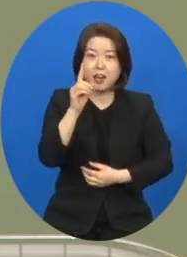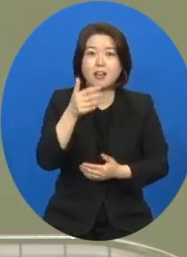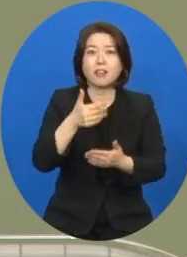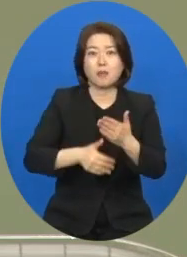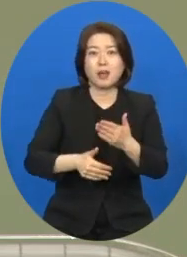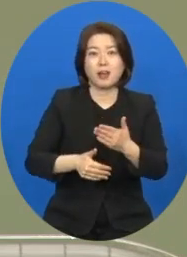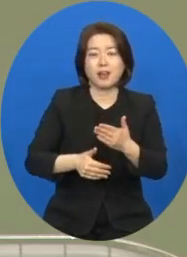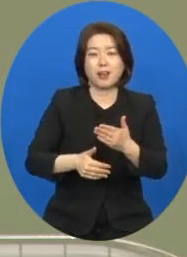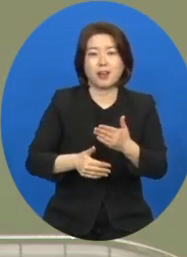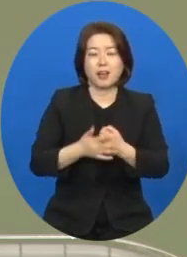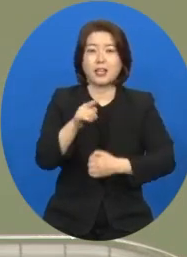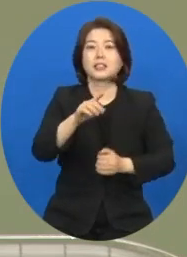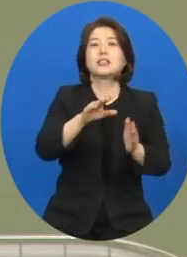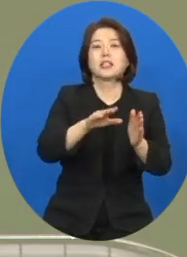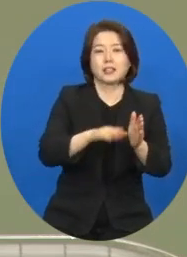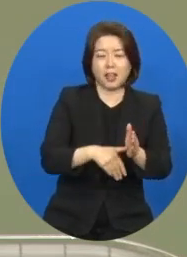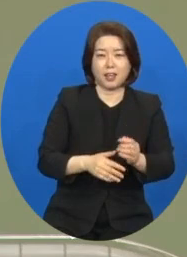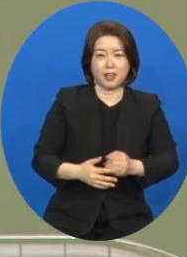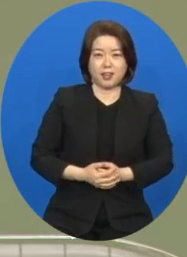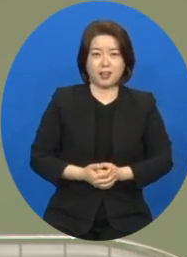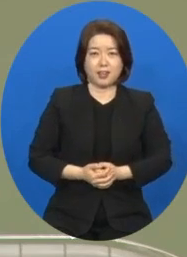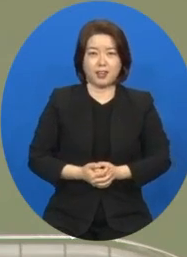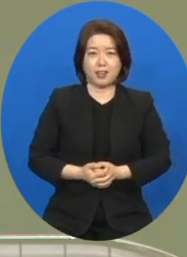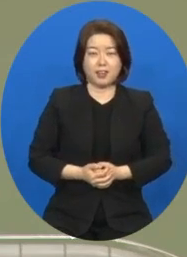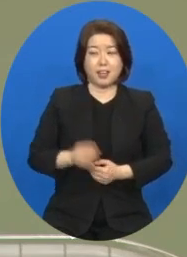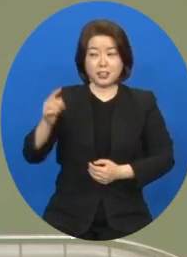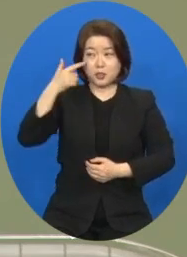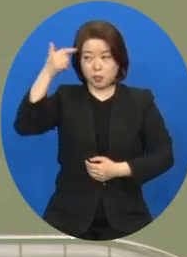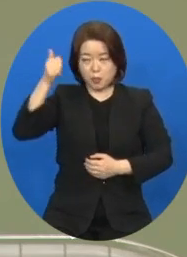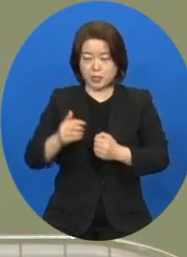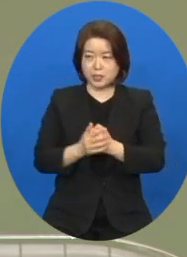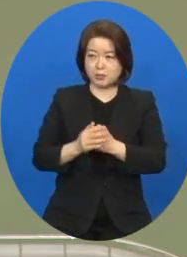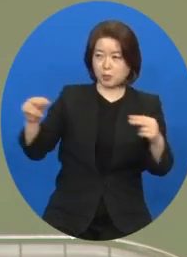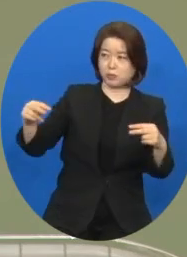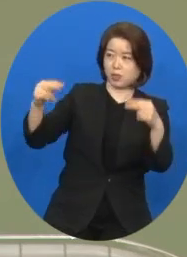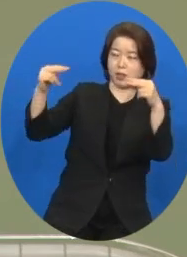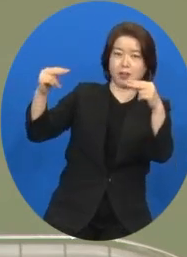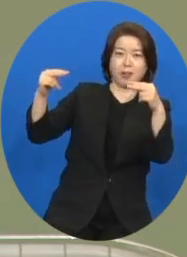남은 바로 그때에 자기를 보더래요.